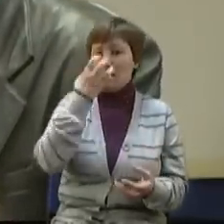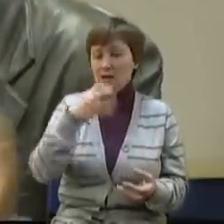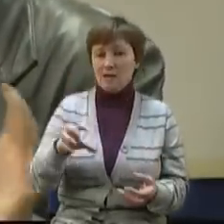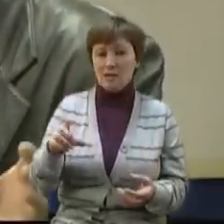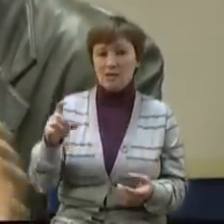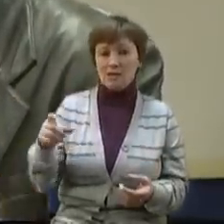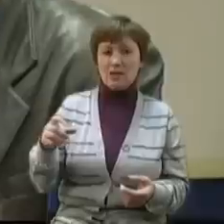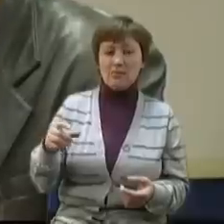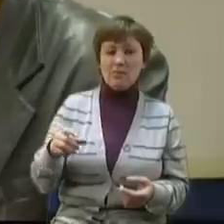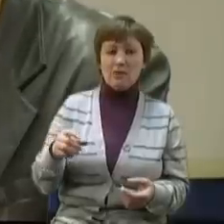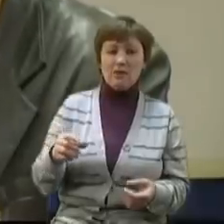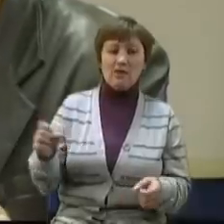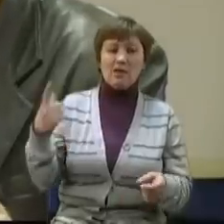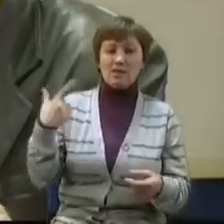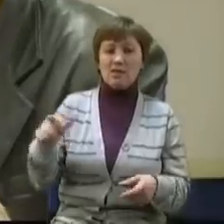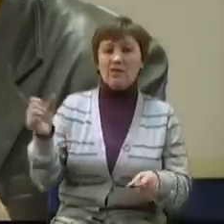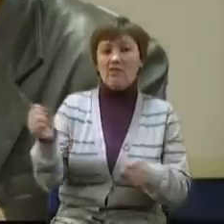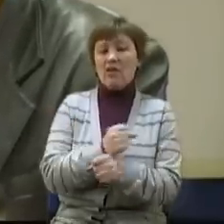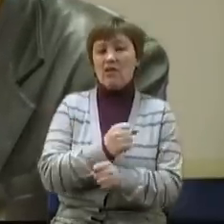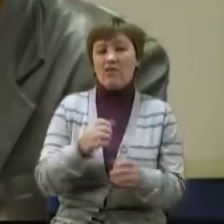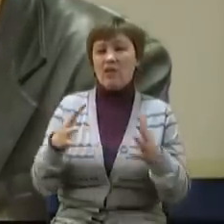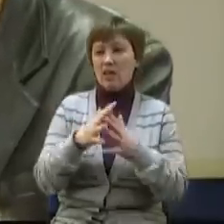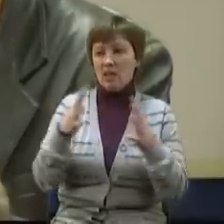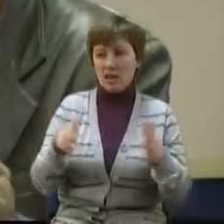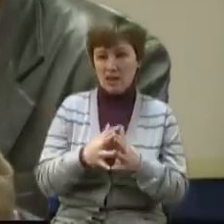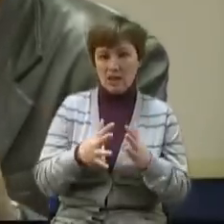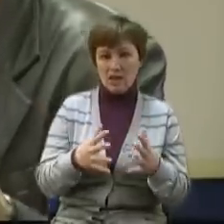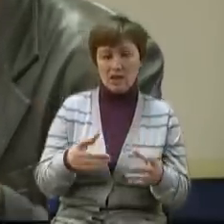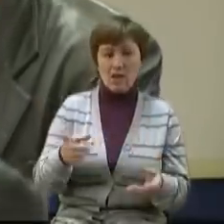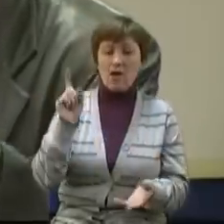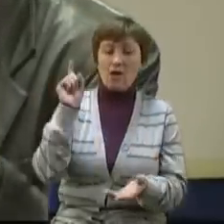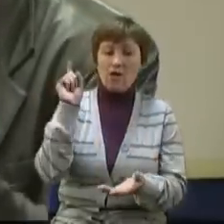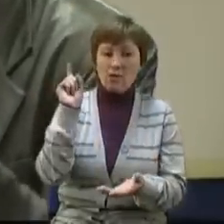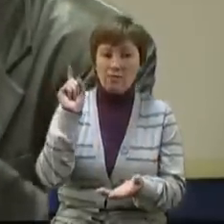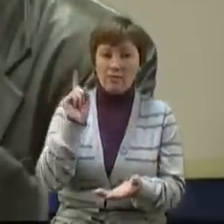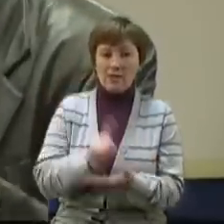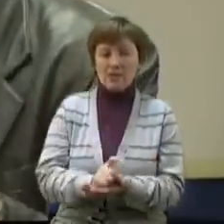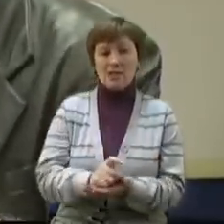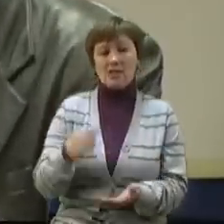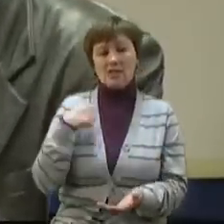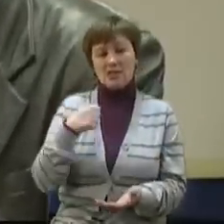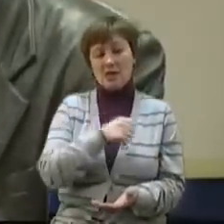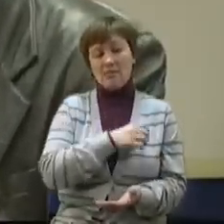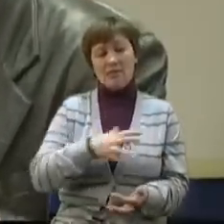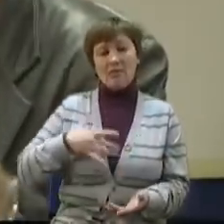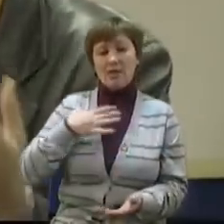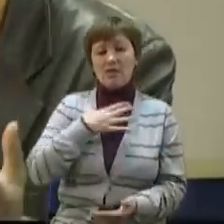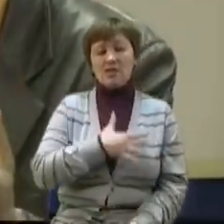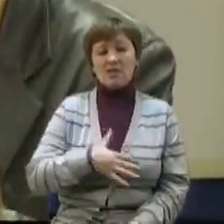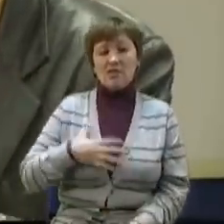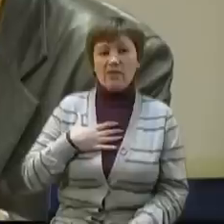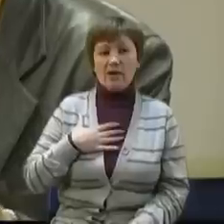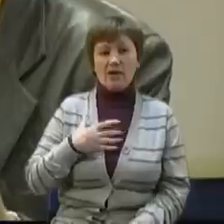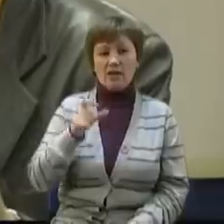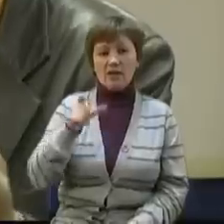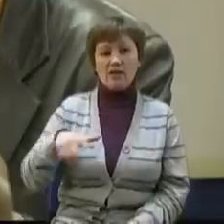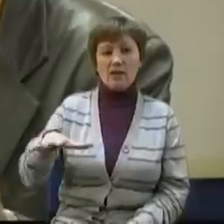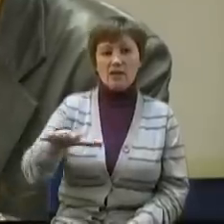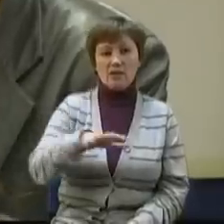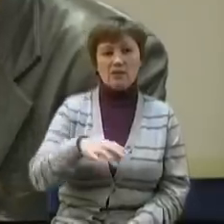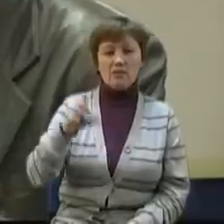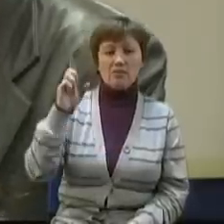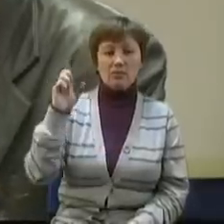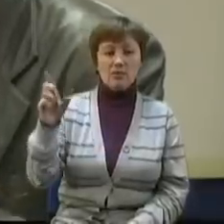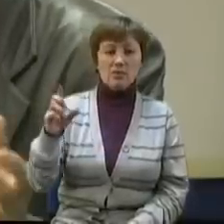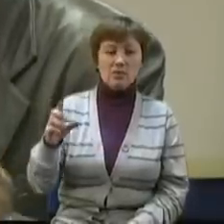точки, там Чечня, Дагестан. Обязательно сами переживания и народа